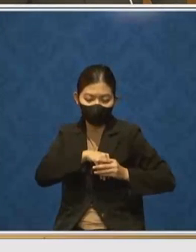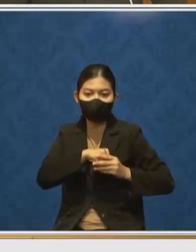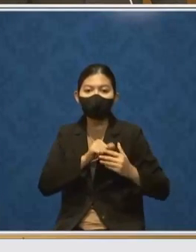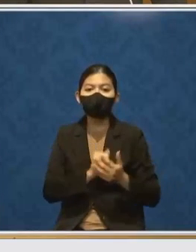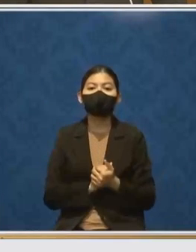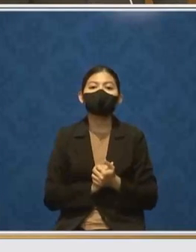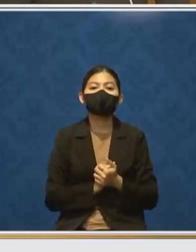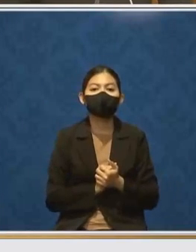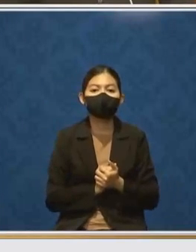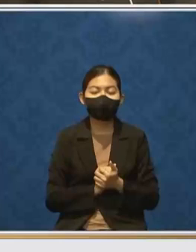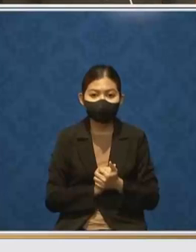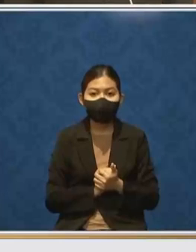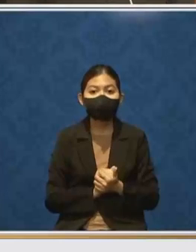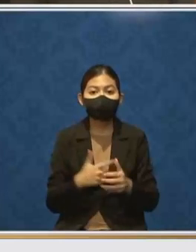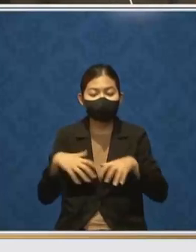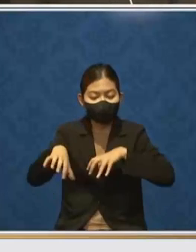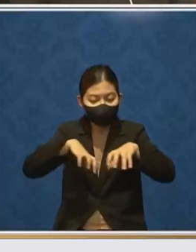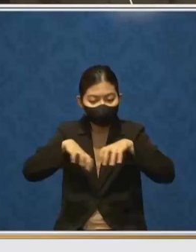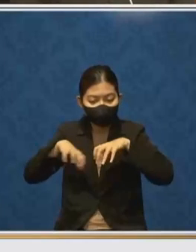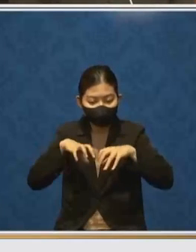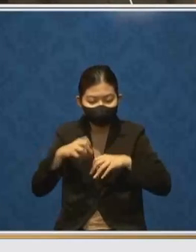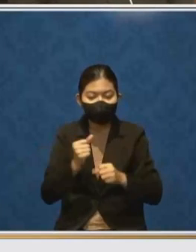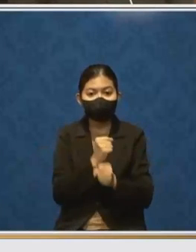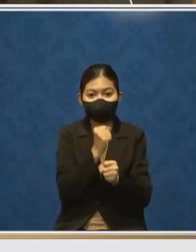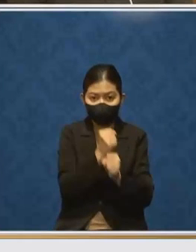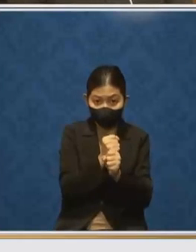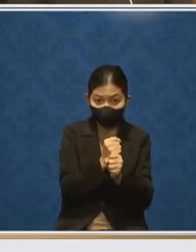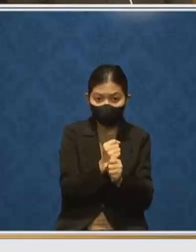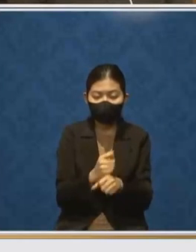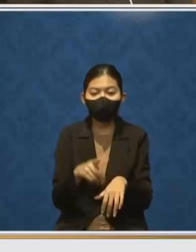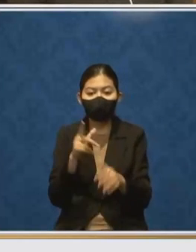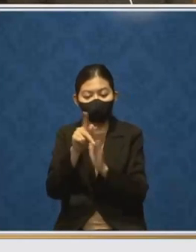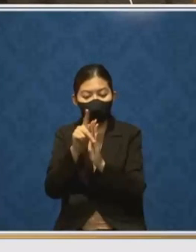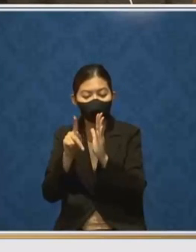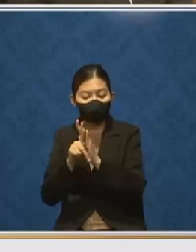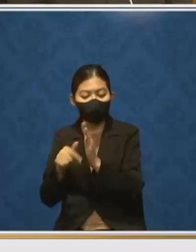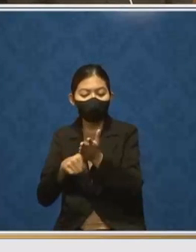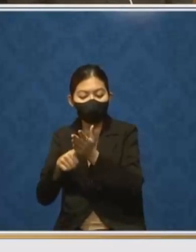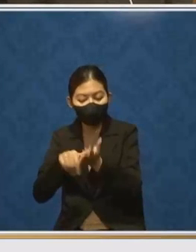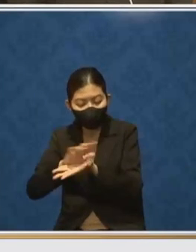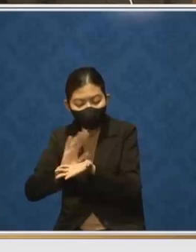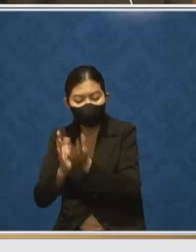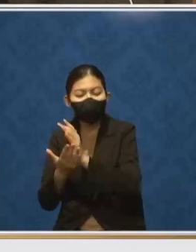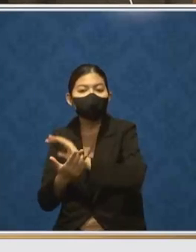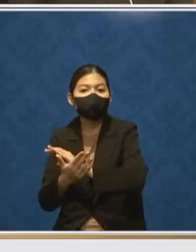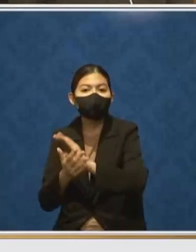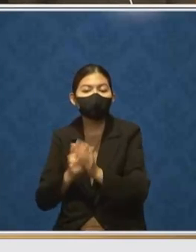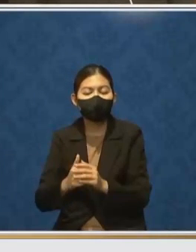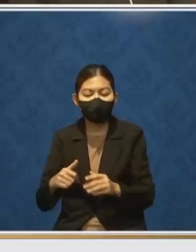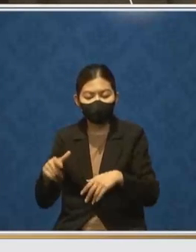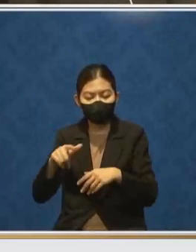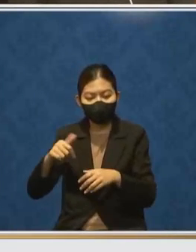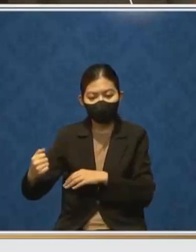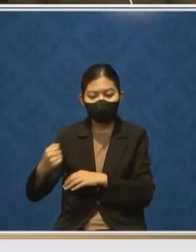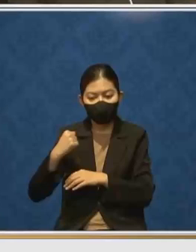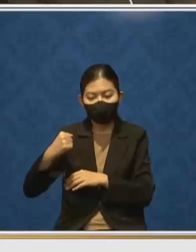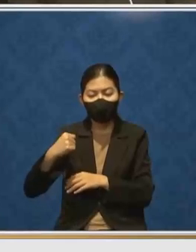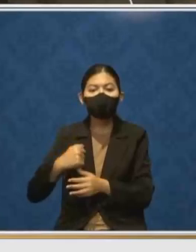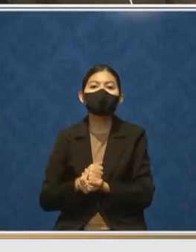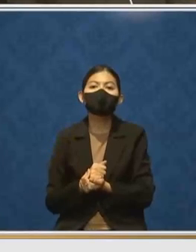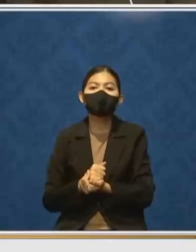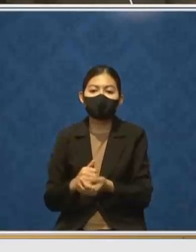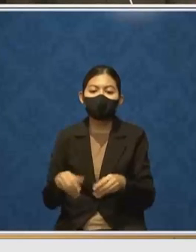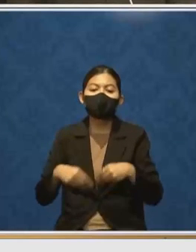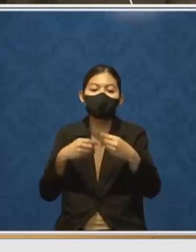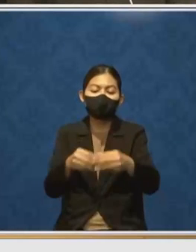าลในการบริหารองค์การองค์กรปรับปรุงกฎหมายและการเข้าใจกฎหมายอย่างเข้มงวดและเป็นธรรมรวมทั้งให้ประ